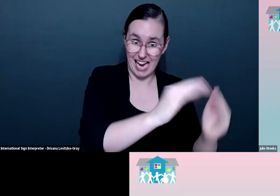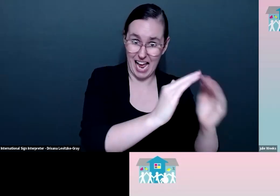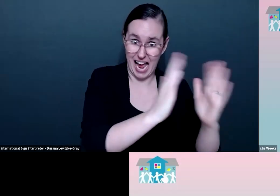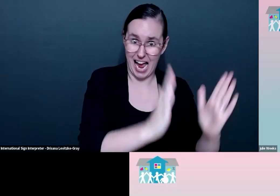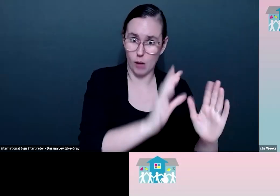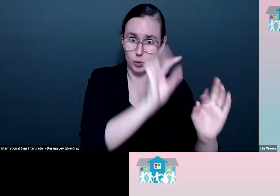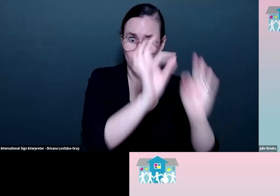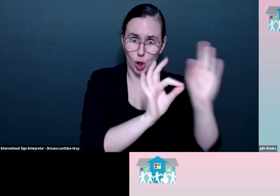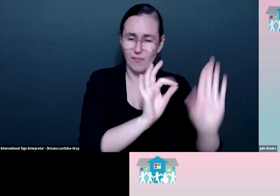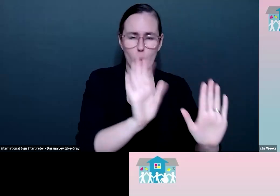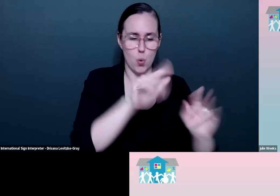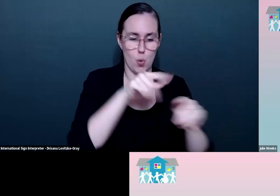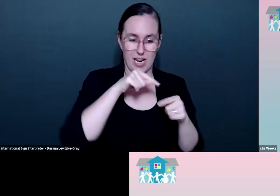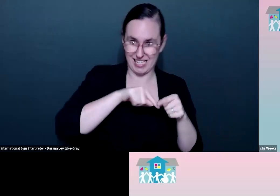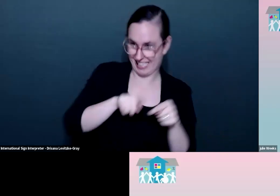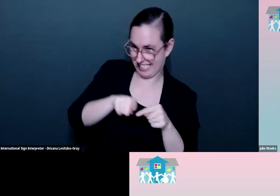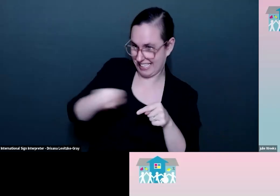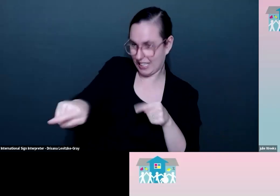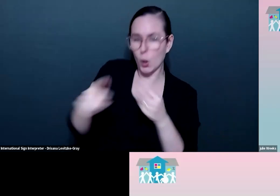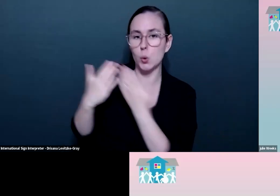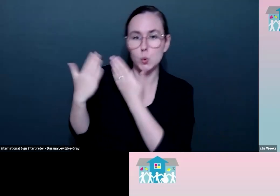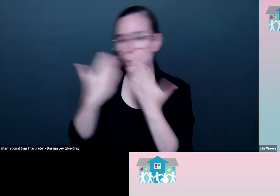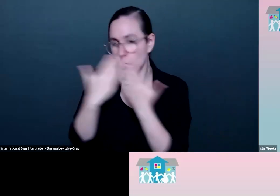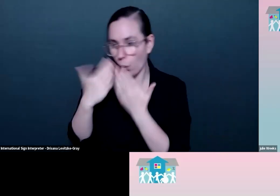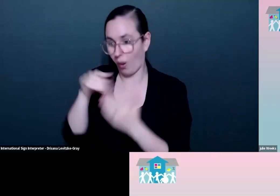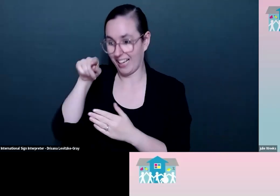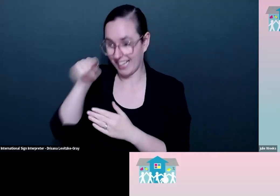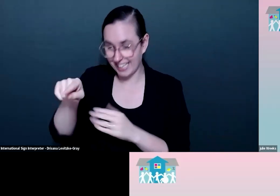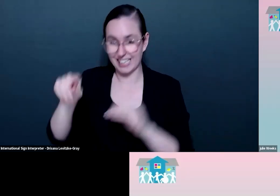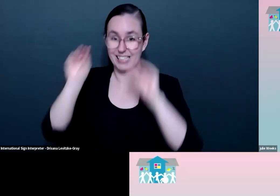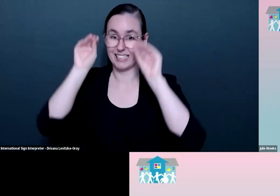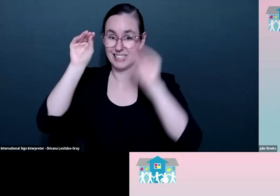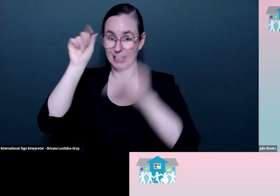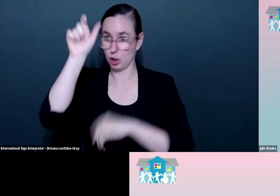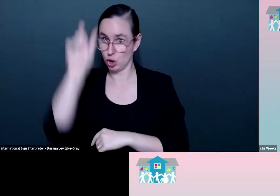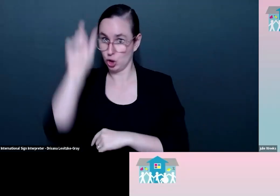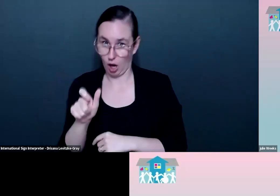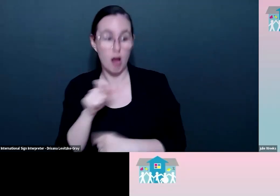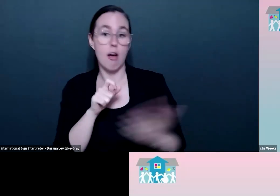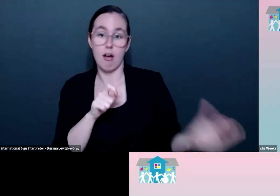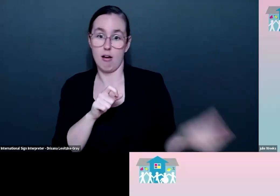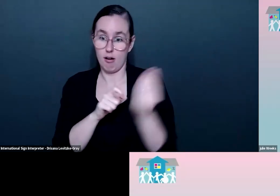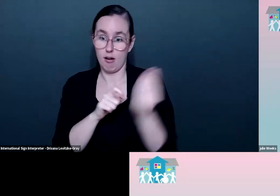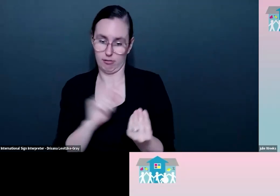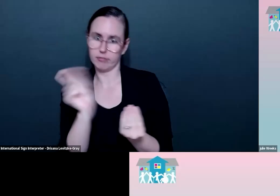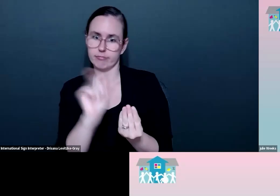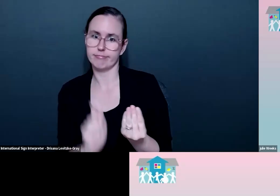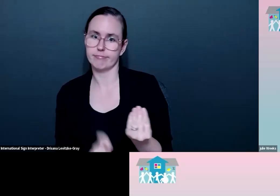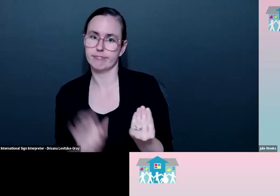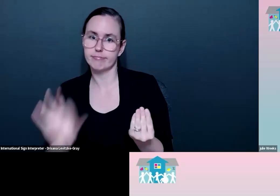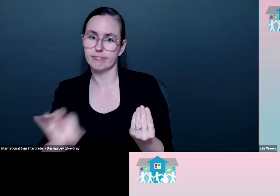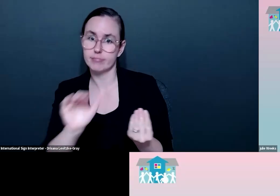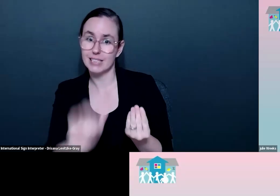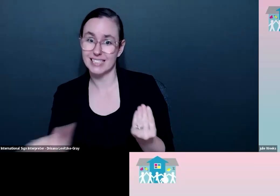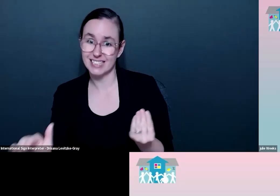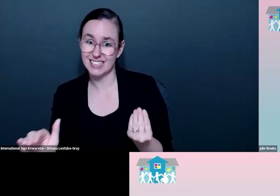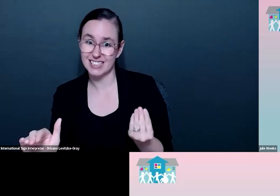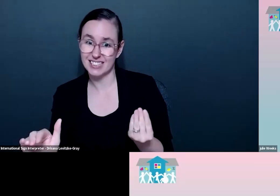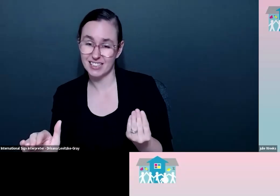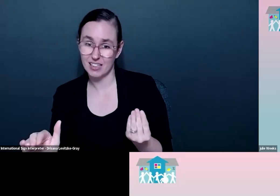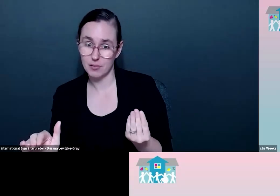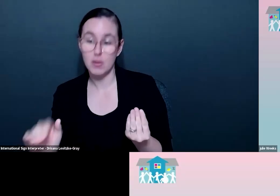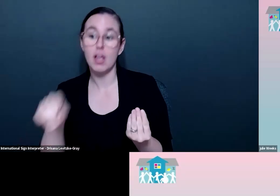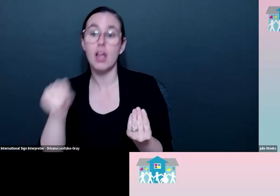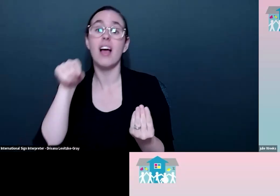professeurs dans l'espace de l'école. Ces données peuvent être combinées avec d'autres